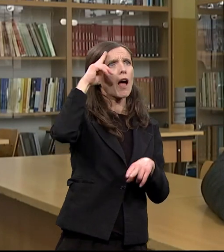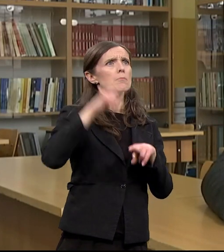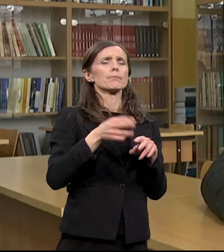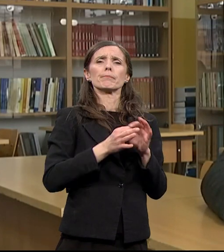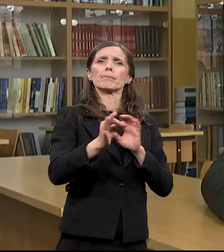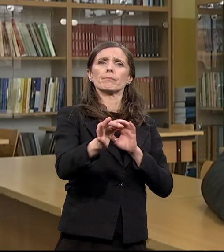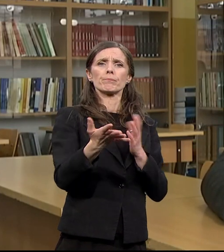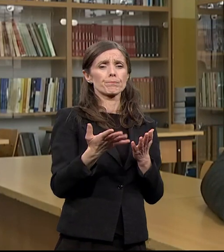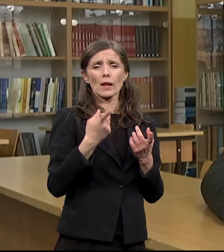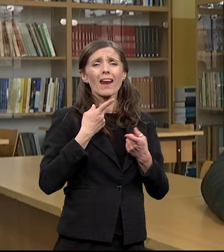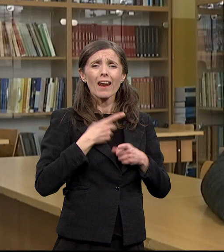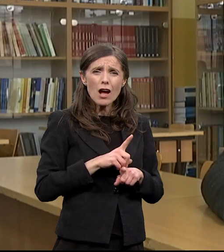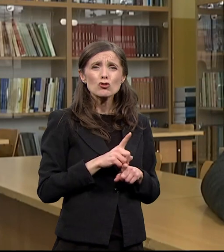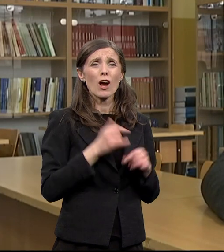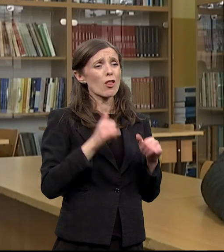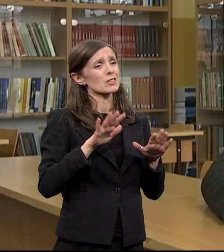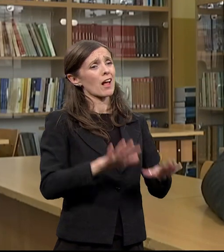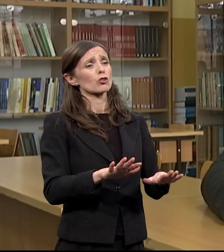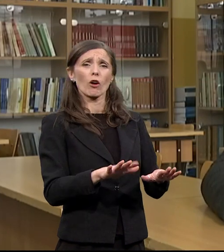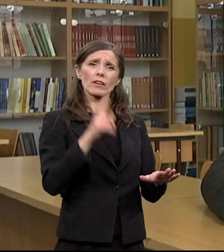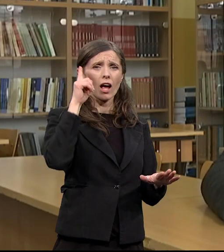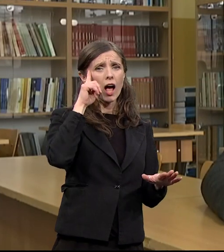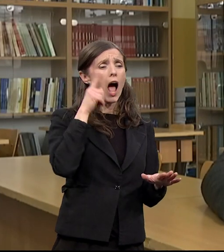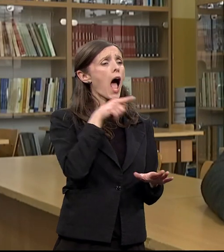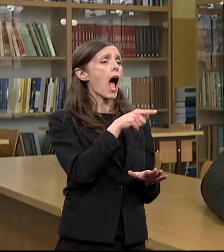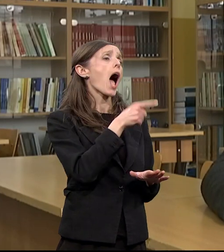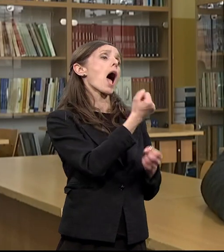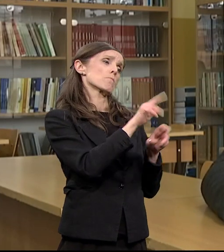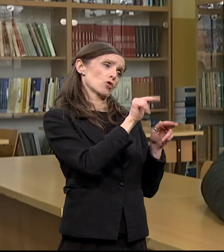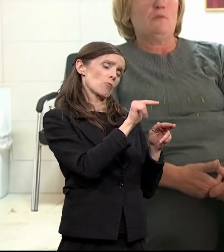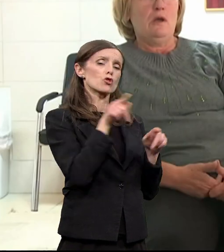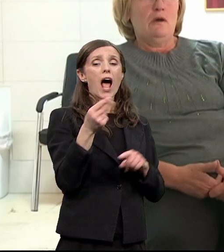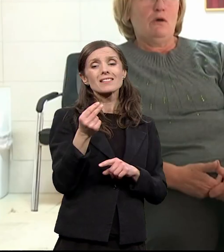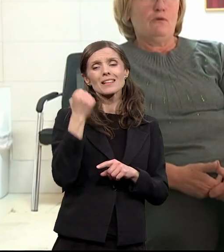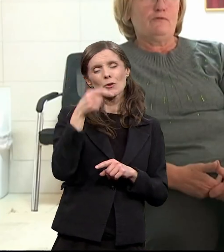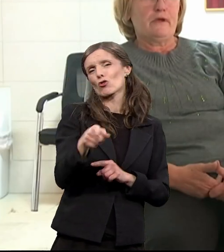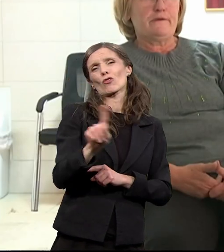da, nažalost, ovde svedočimo dvostrukom standardu po ko zna koji put kada su u pitanju Srbi.